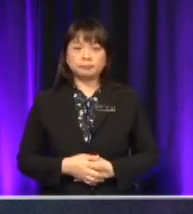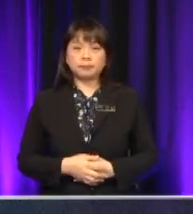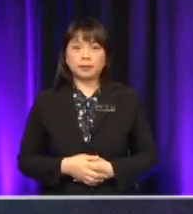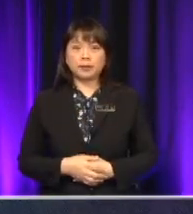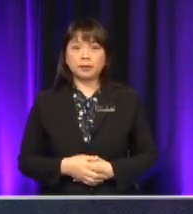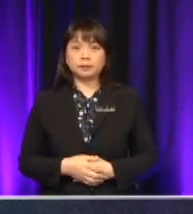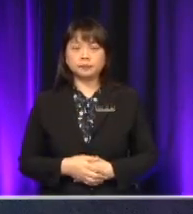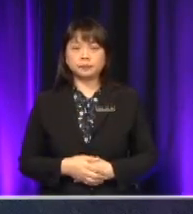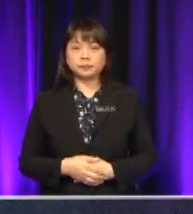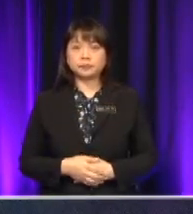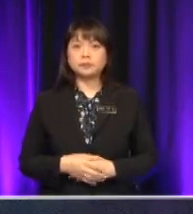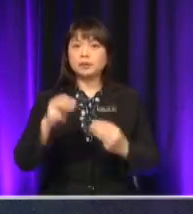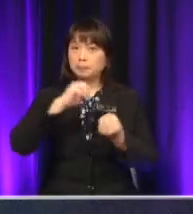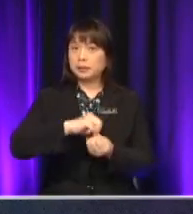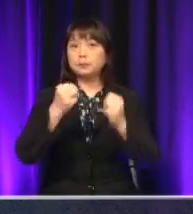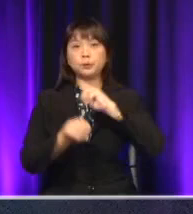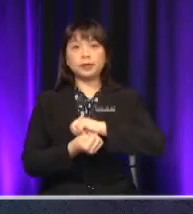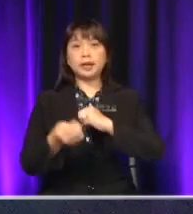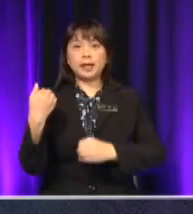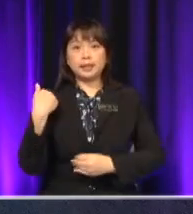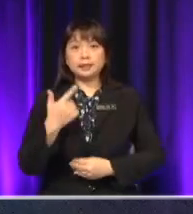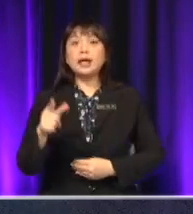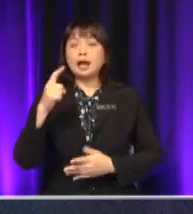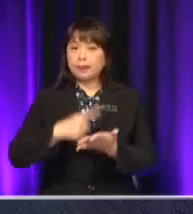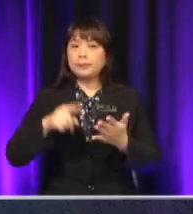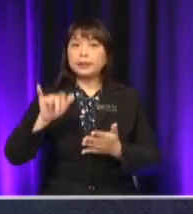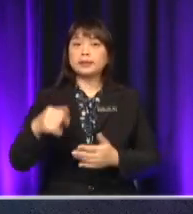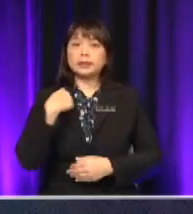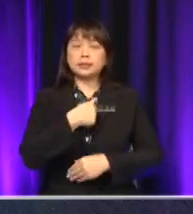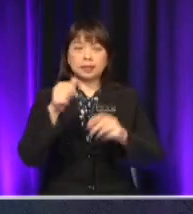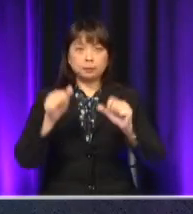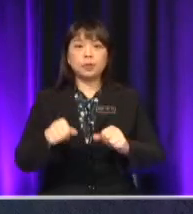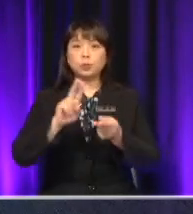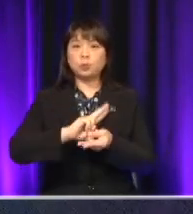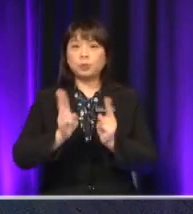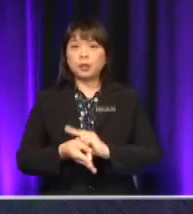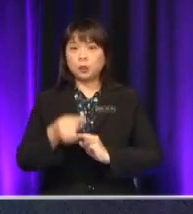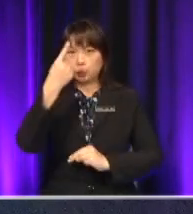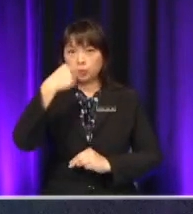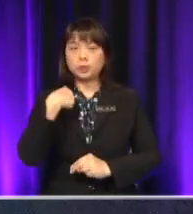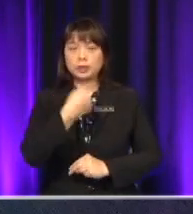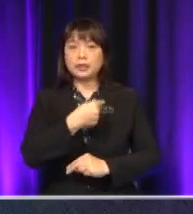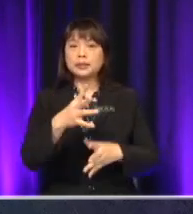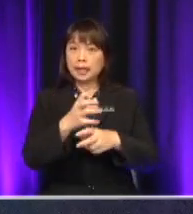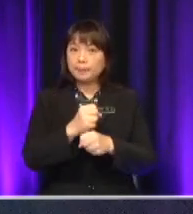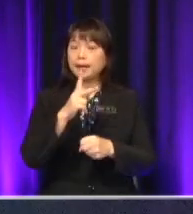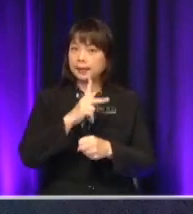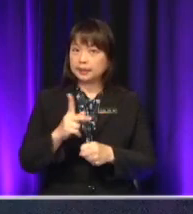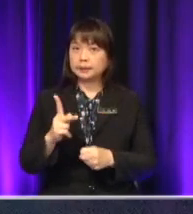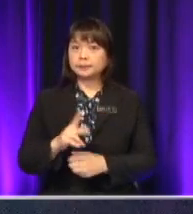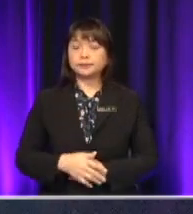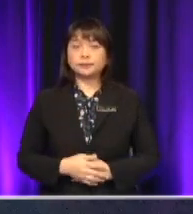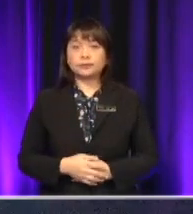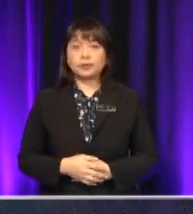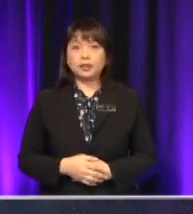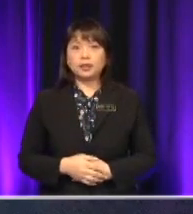ubah dimanipulasi adalah apa yang kita boleh ubah, cikgu. Okey. Untuk kita nak dapatkan pemerhatian. Okey, contohnya kat